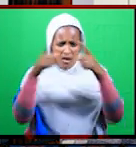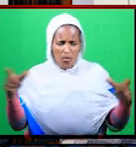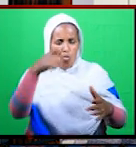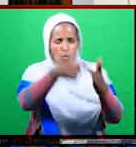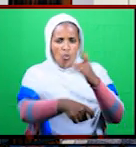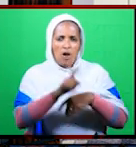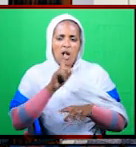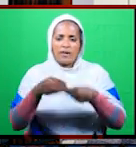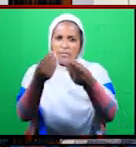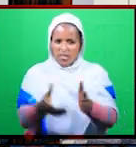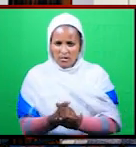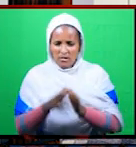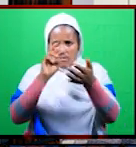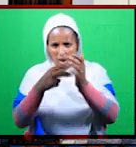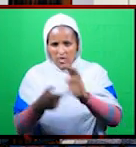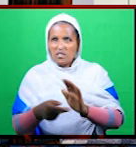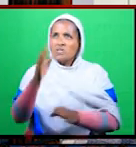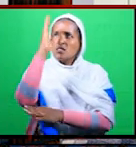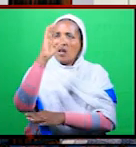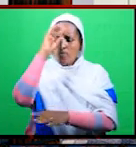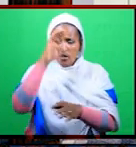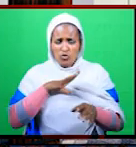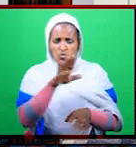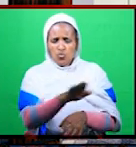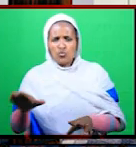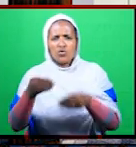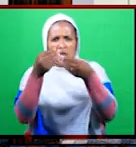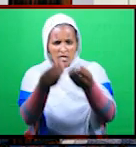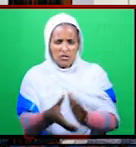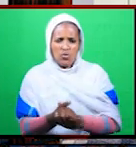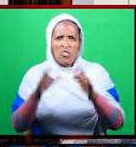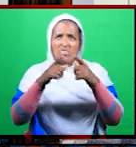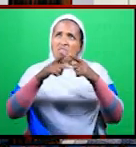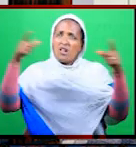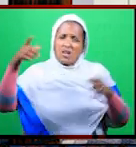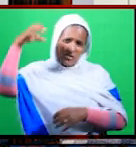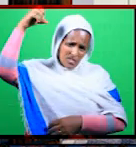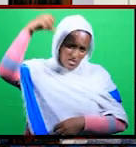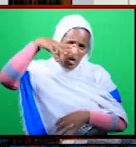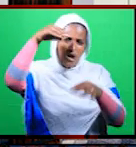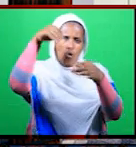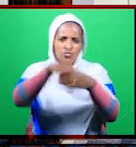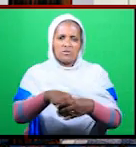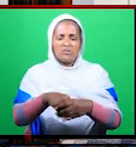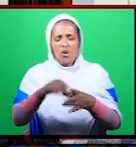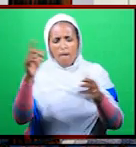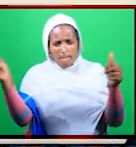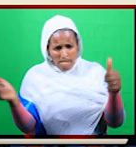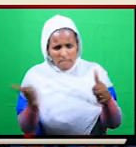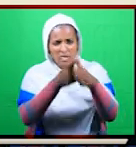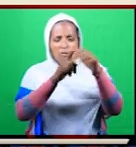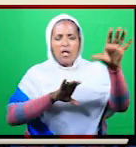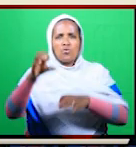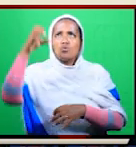ትልቅ ዋጋን የሚያሰጥ ማለት እግዚአብሔር ለሰው ልጆች ከሰጠው ትልልቅ ጸጋዎች ውስጥ ወይም